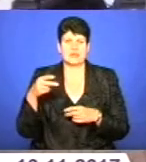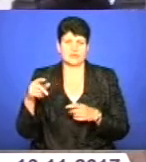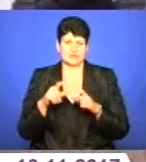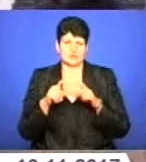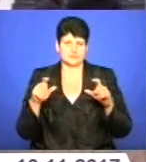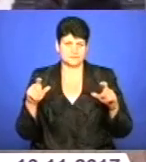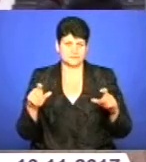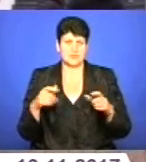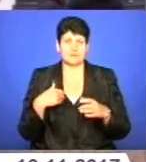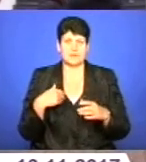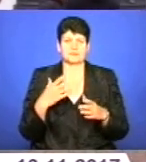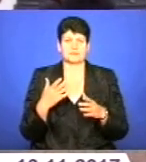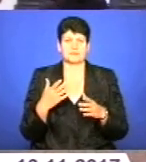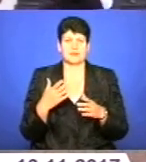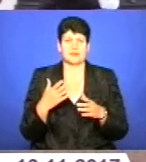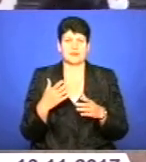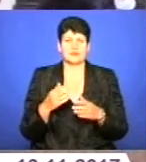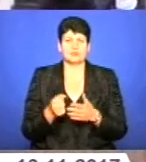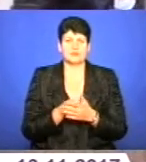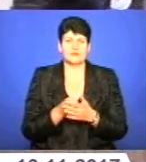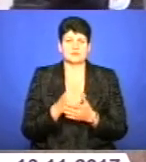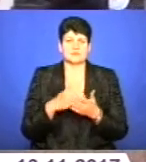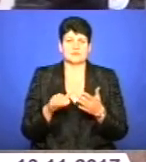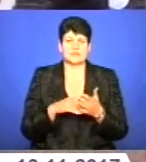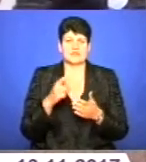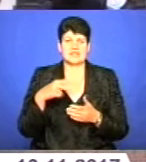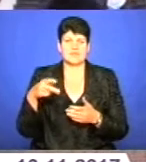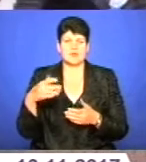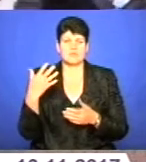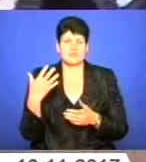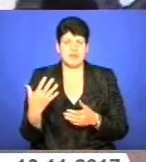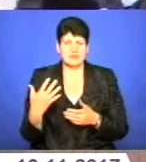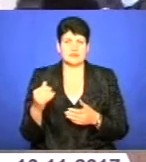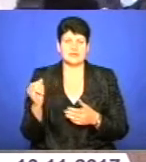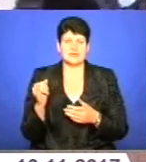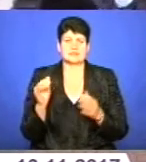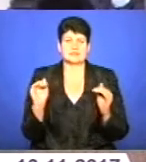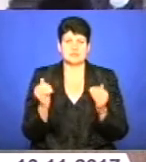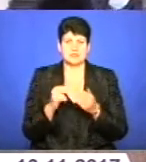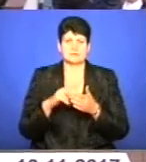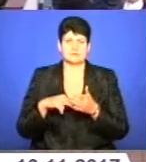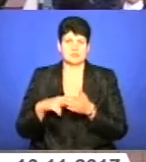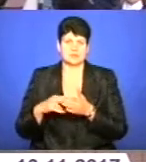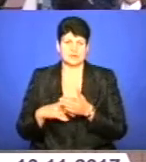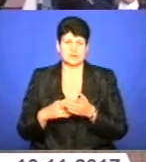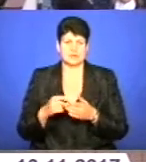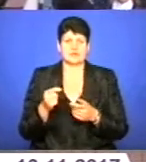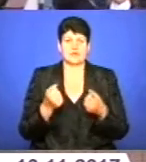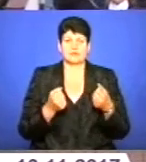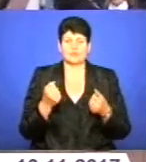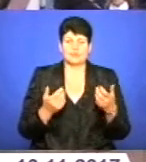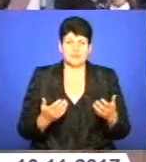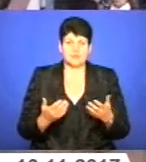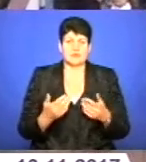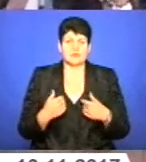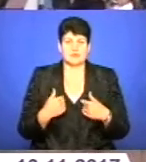щоб скасували Євро-5 і зменшили розмитнення на всі автомобілі, тому що повинна бути альтернатива. Якщо ми вже рвемося до,